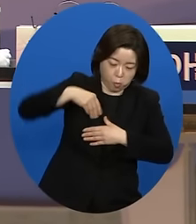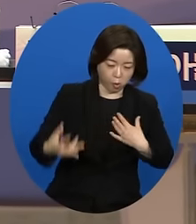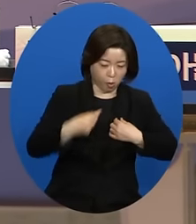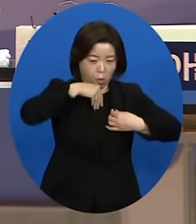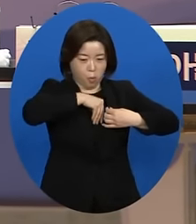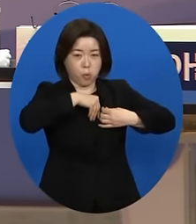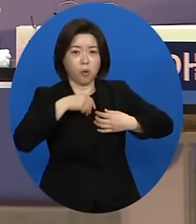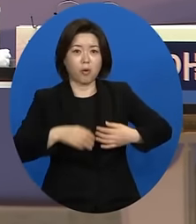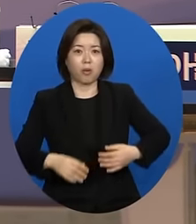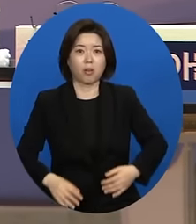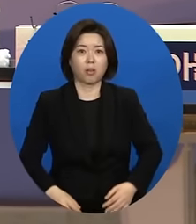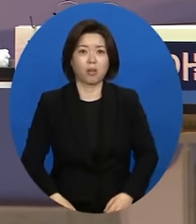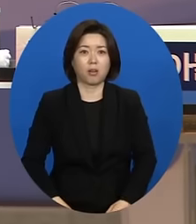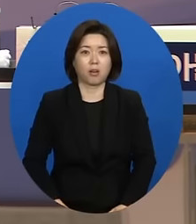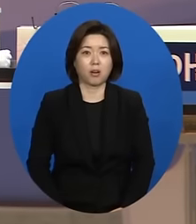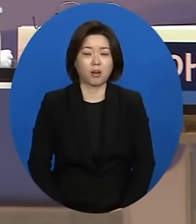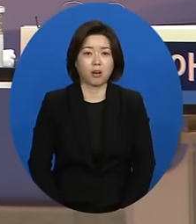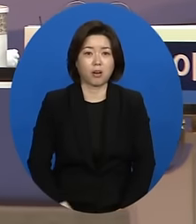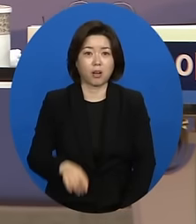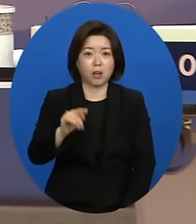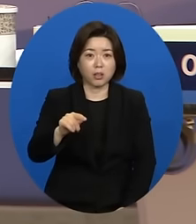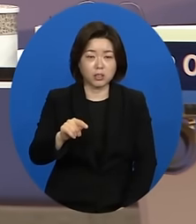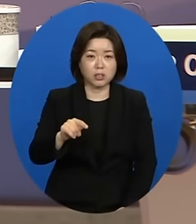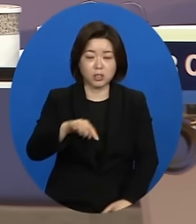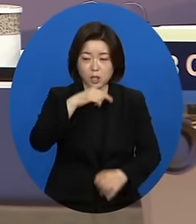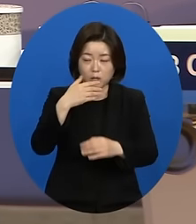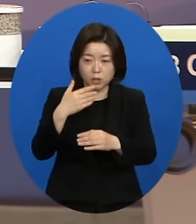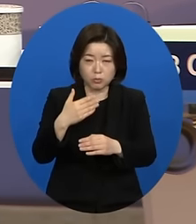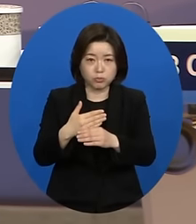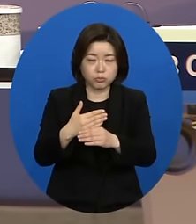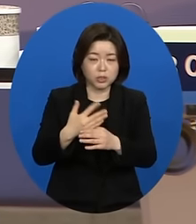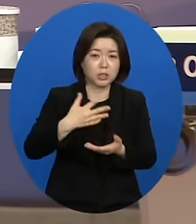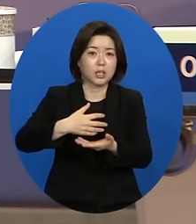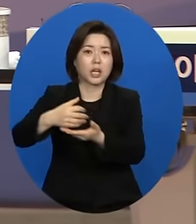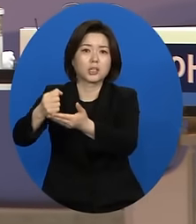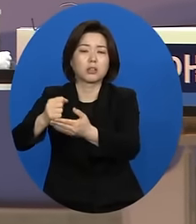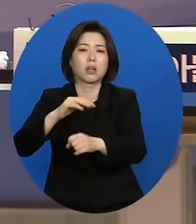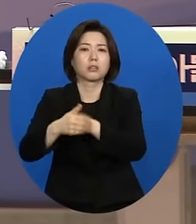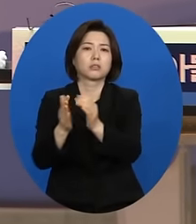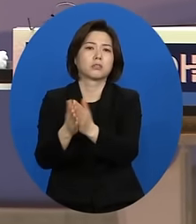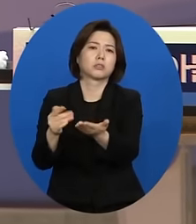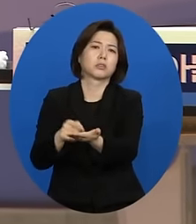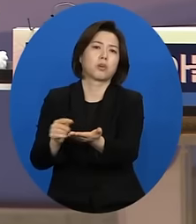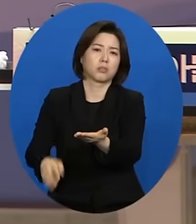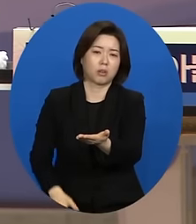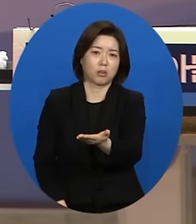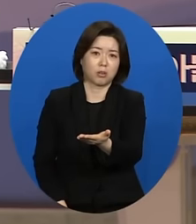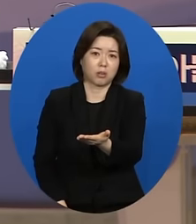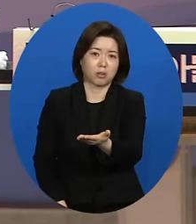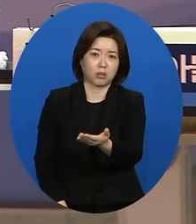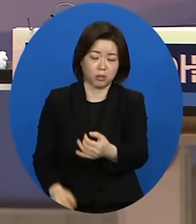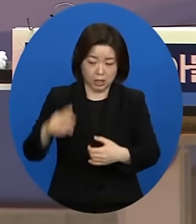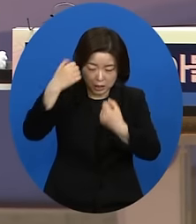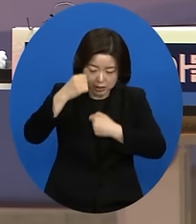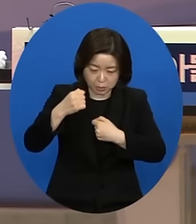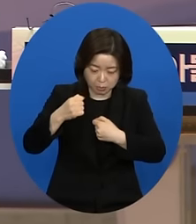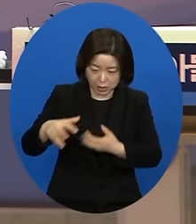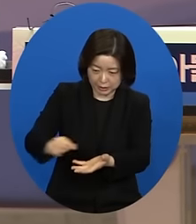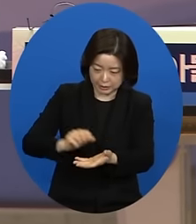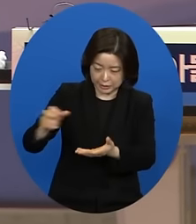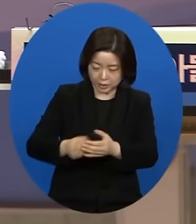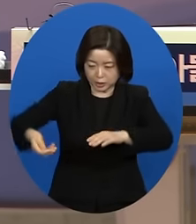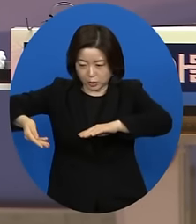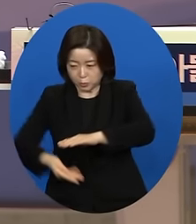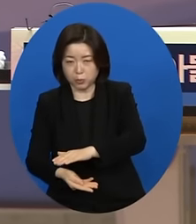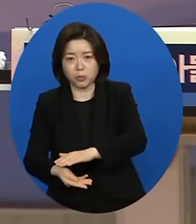집어넣더라고요. 이게 북한에 들어가는 성경이었어요. 이 신발을 벗어서 신발 밑에다가 성경을